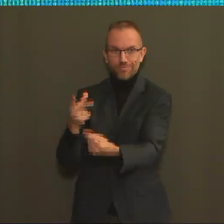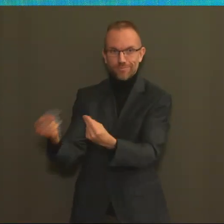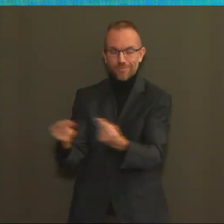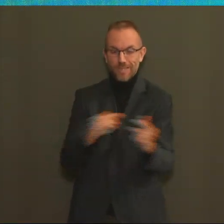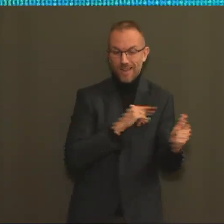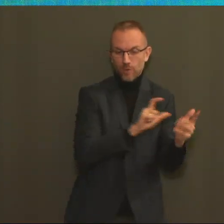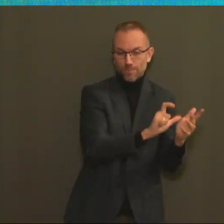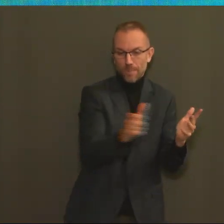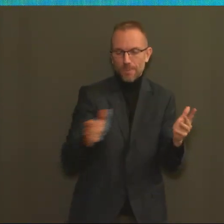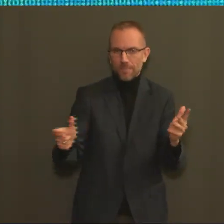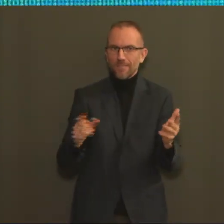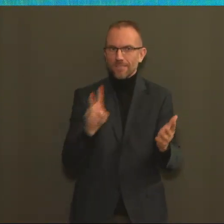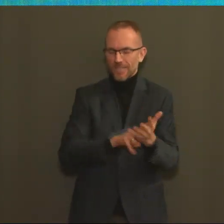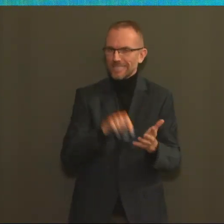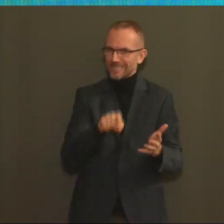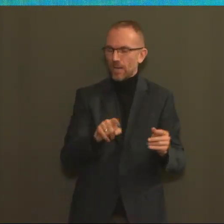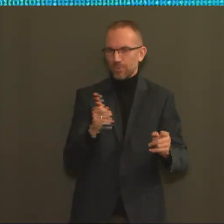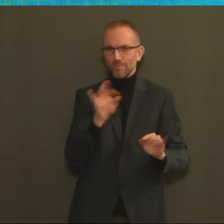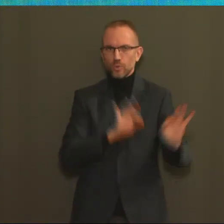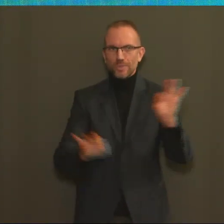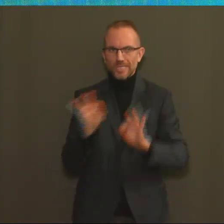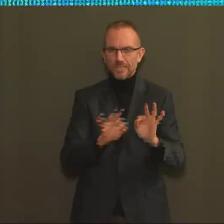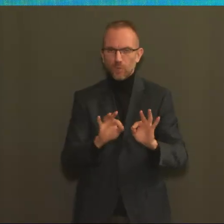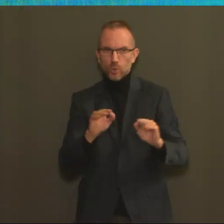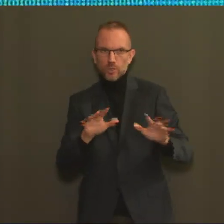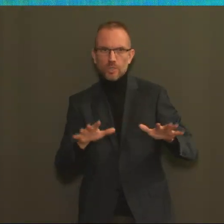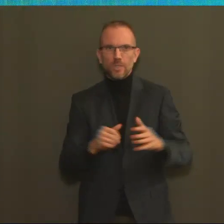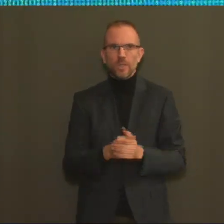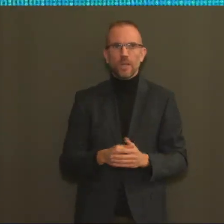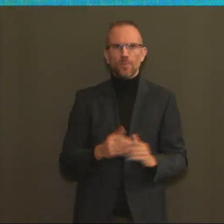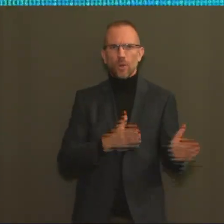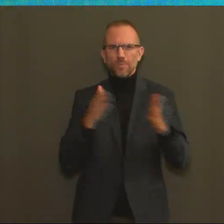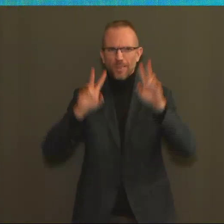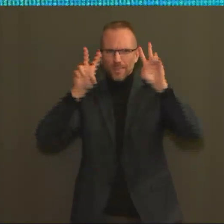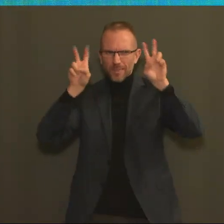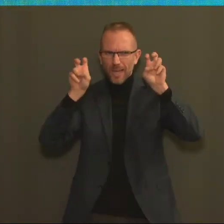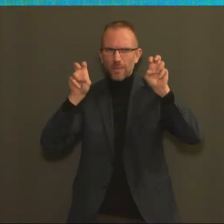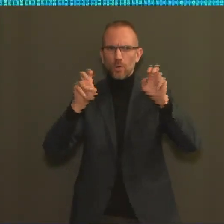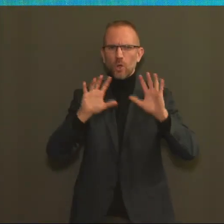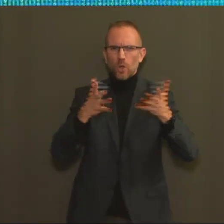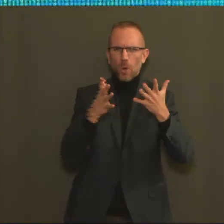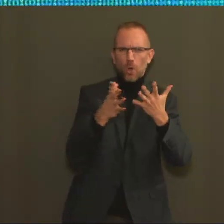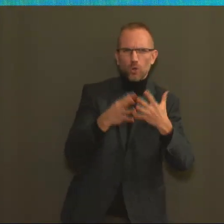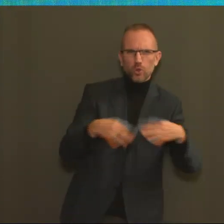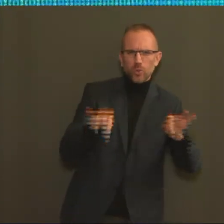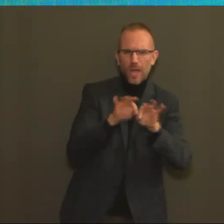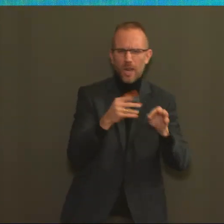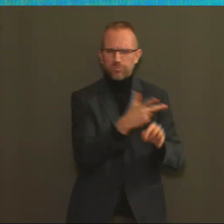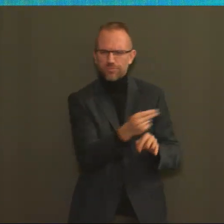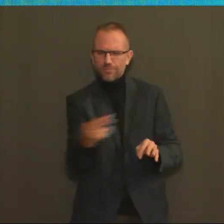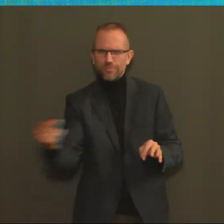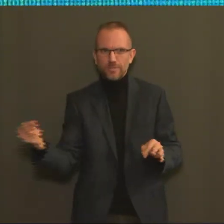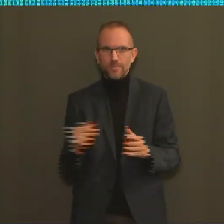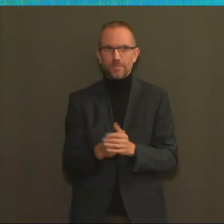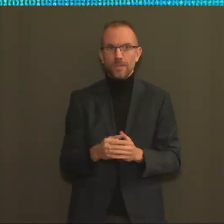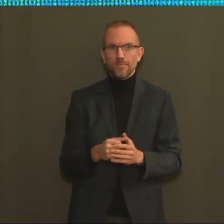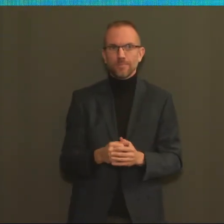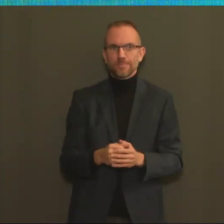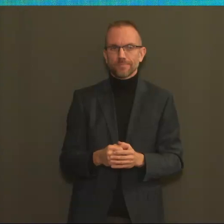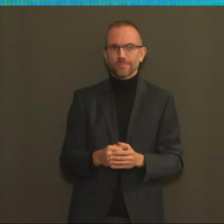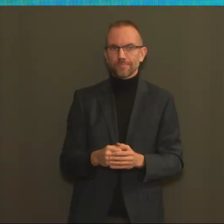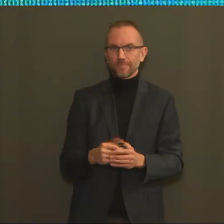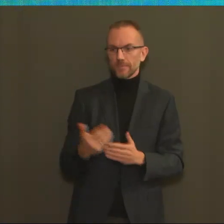hoe woon eigenlijk om terug te pielen lands modelen campagne de vaccinations she's got